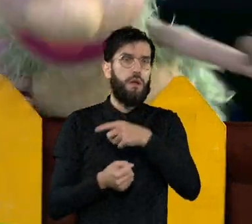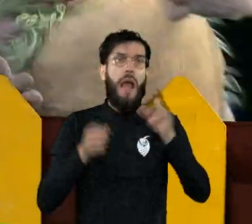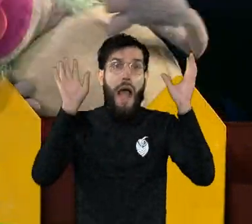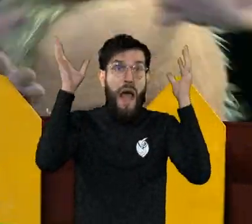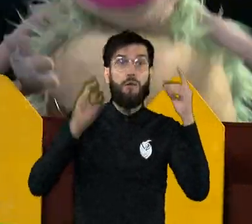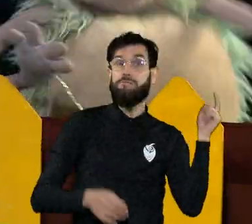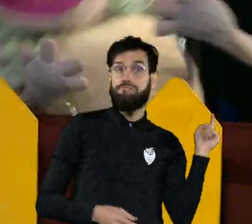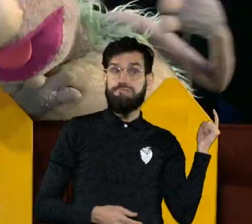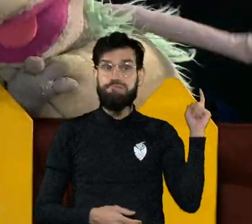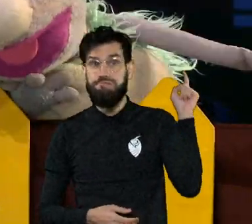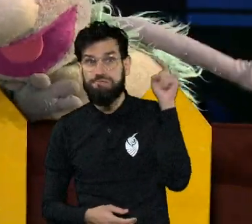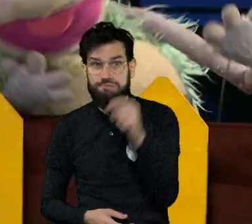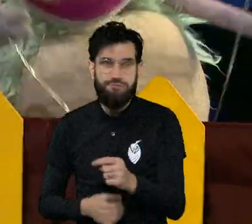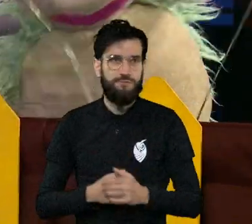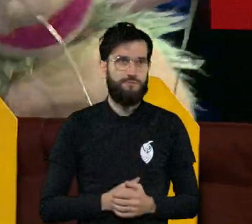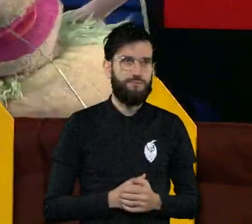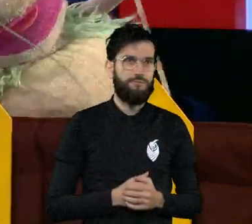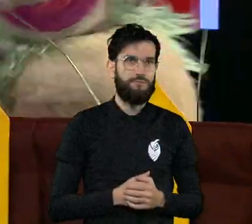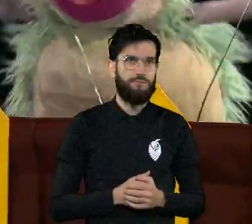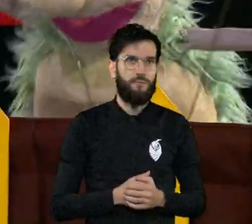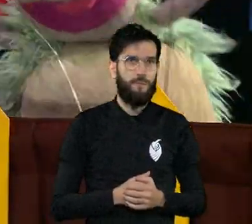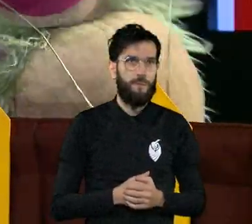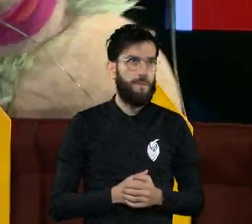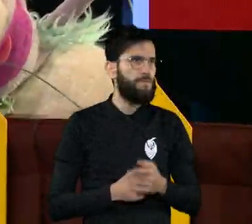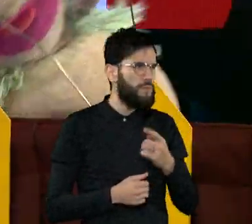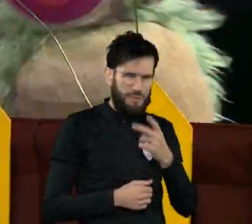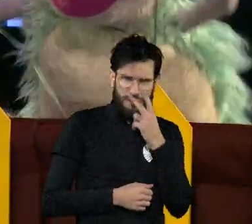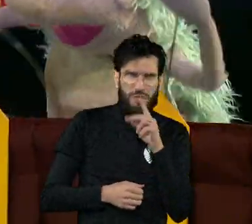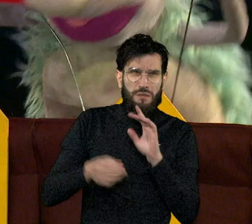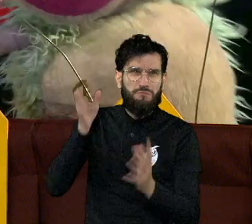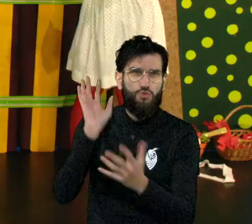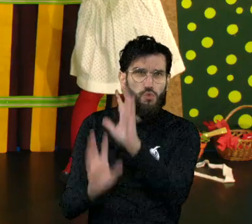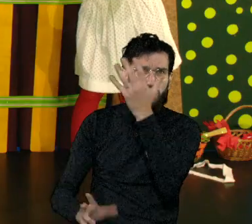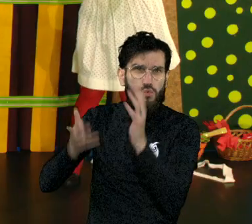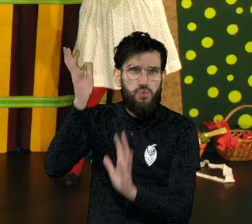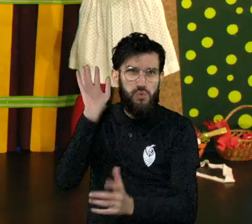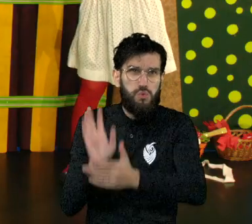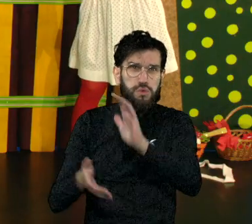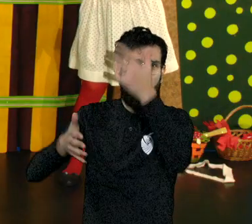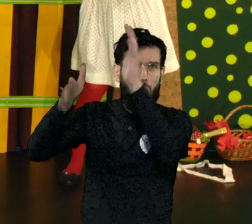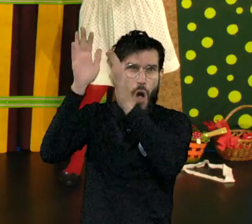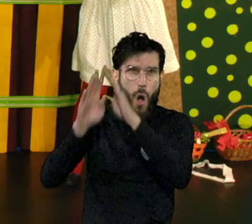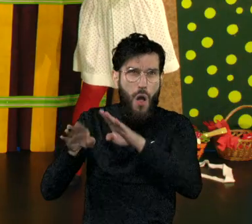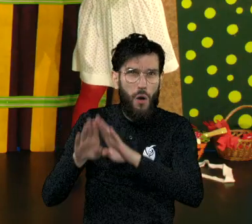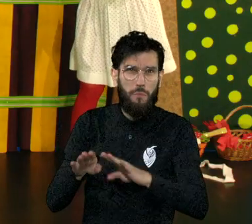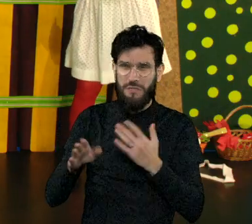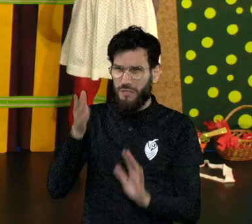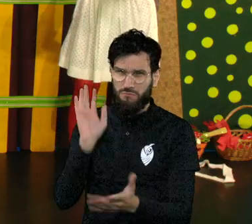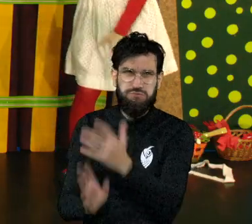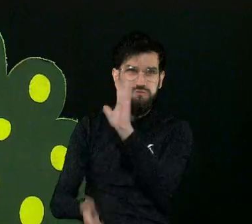po našom meste. Dymí, dymí, dymí, v lese oheň